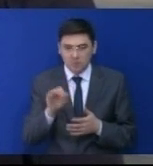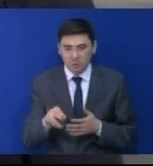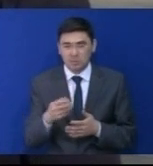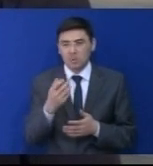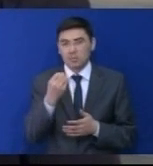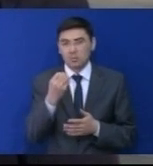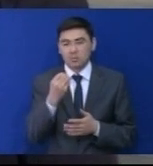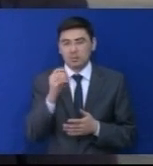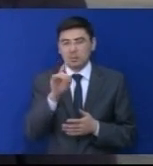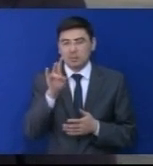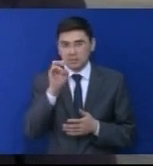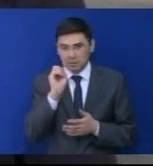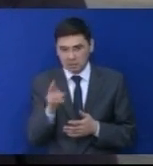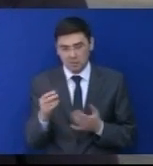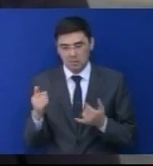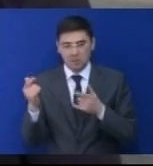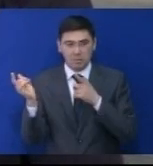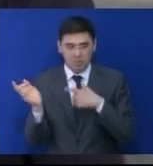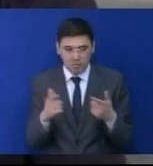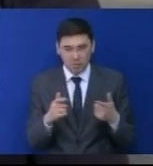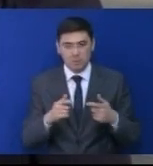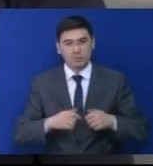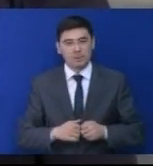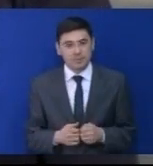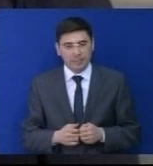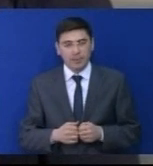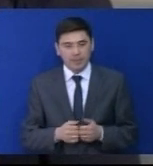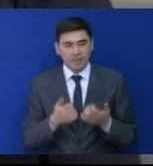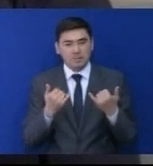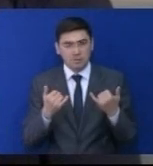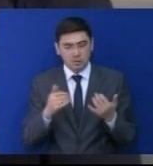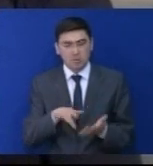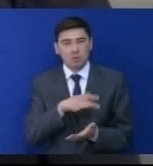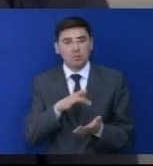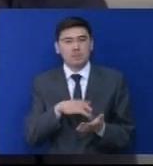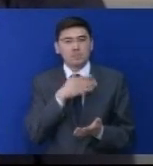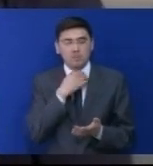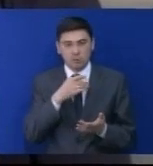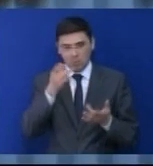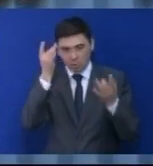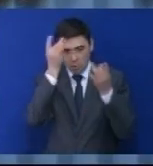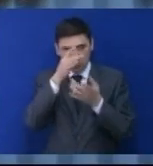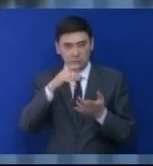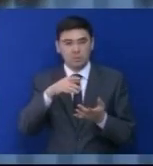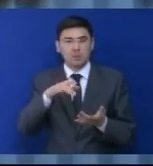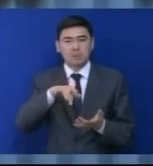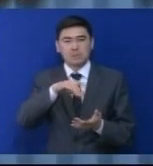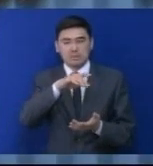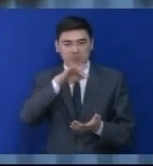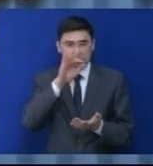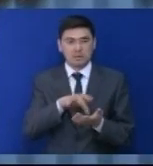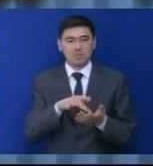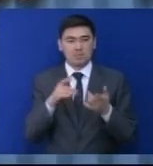оны мақұлдады. Қазір туристік кластер мен өңіріміздің мәдени астанасын әзірлеу жүргізілуде. Шахарымыздың